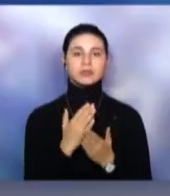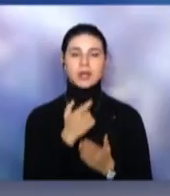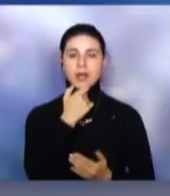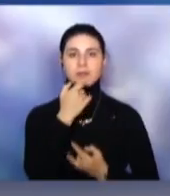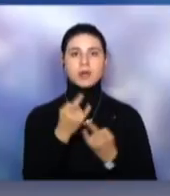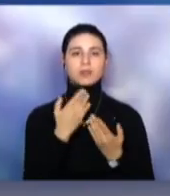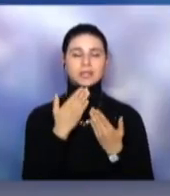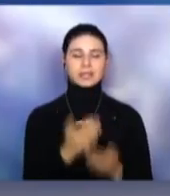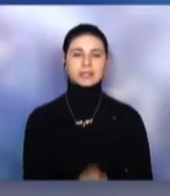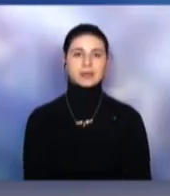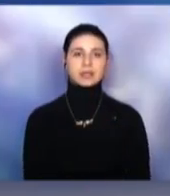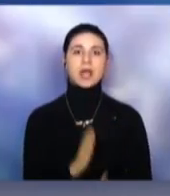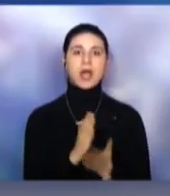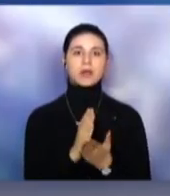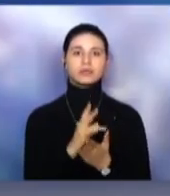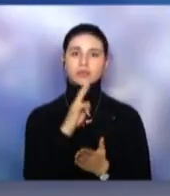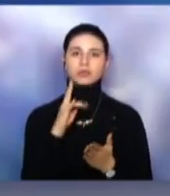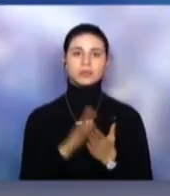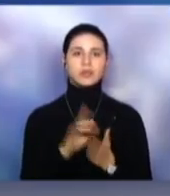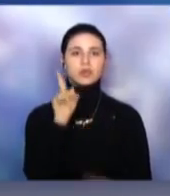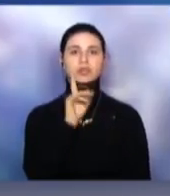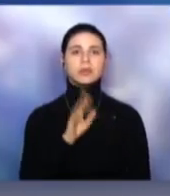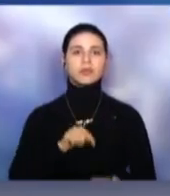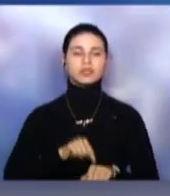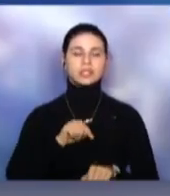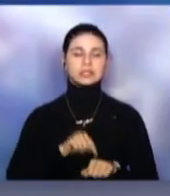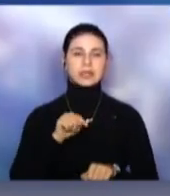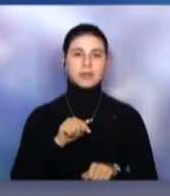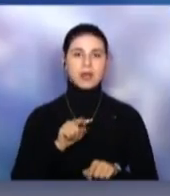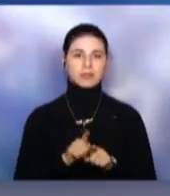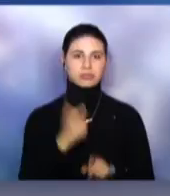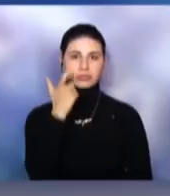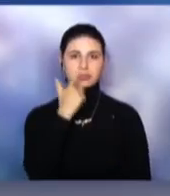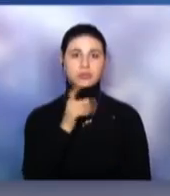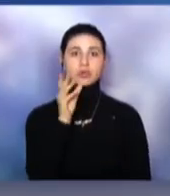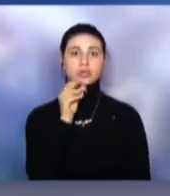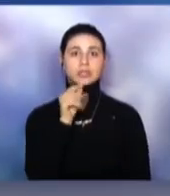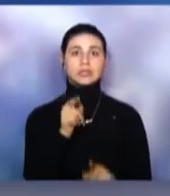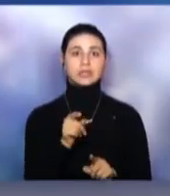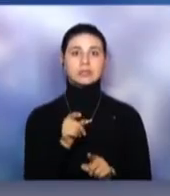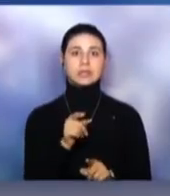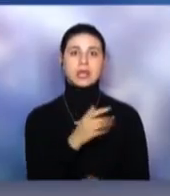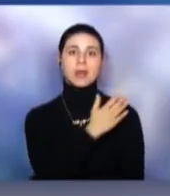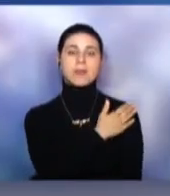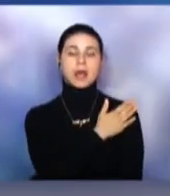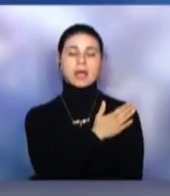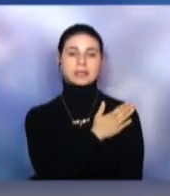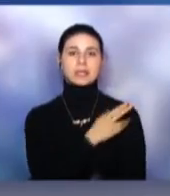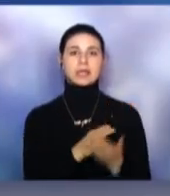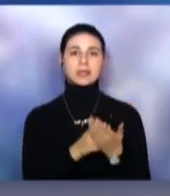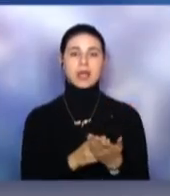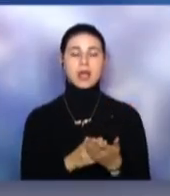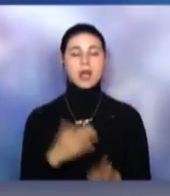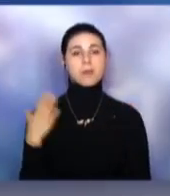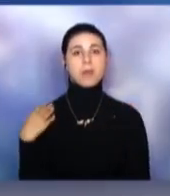მაყურებელი გეკითხებათ, აქვს მუდმივად უსიამოვნო შეგრძნება და დისკომფორტი, მაშინ როდესაც წევს მარცხენა მხარეს. მარჯვენა